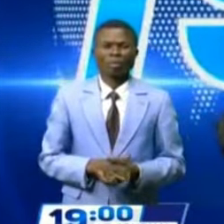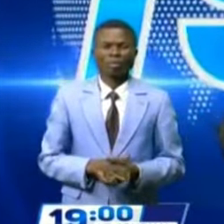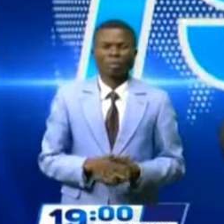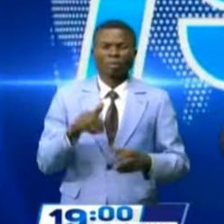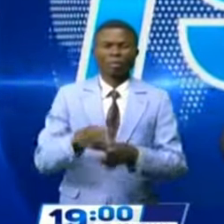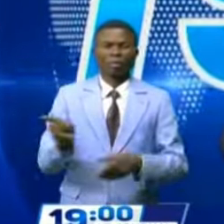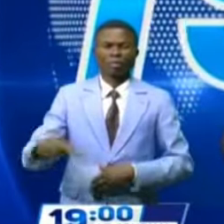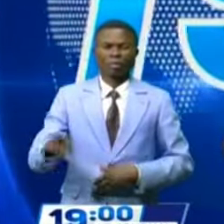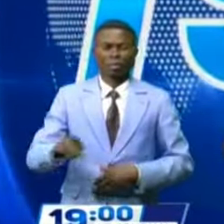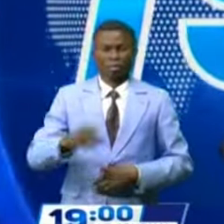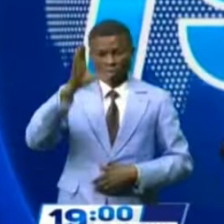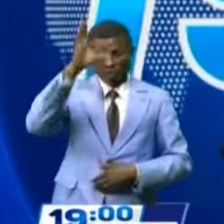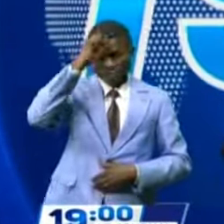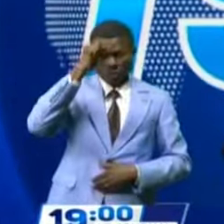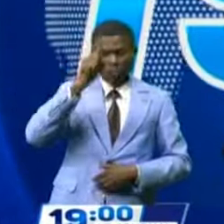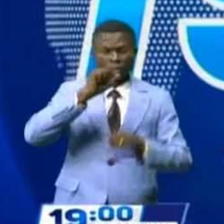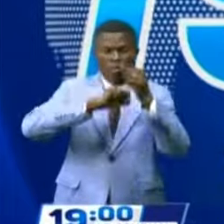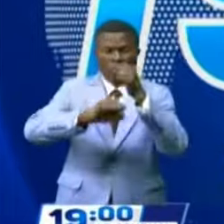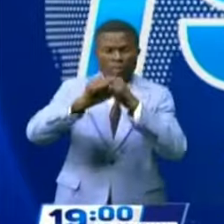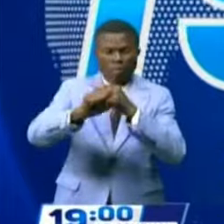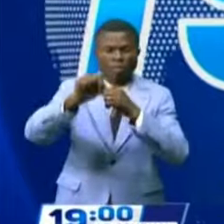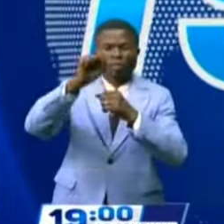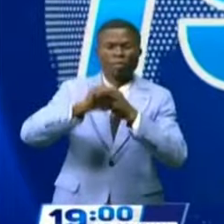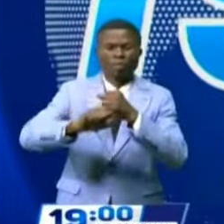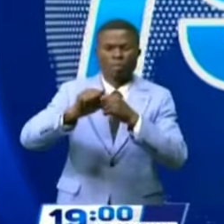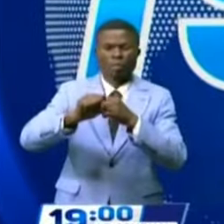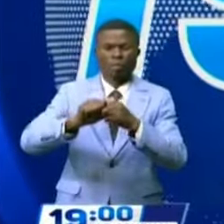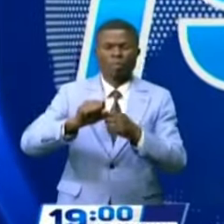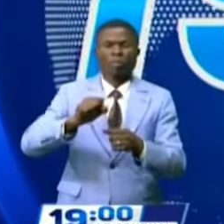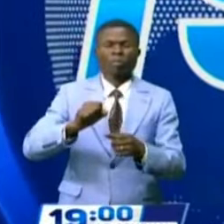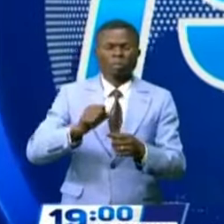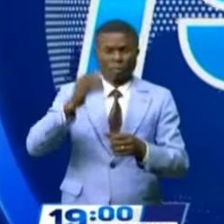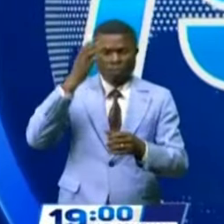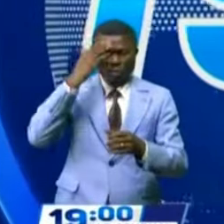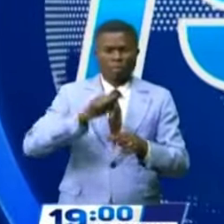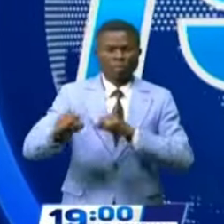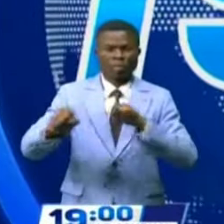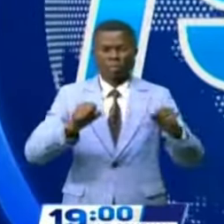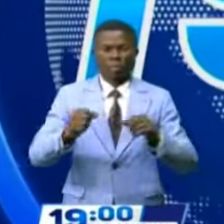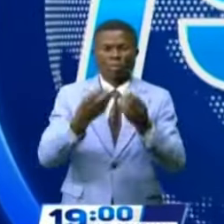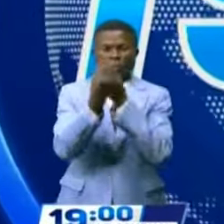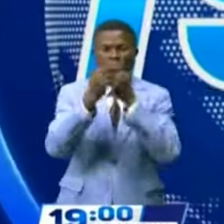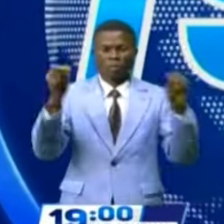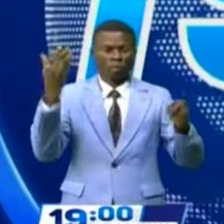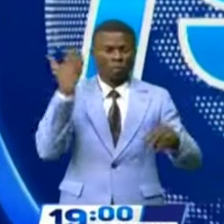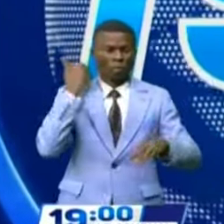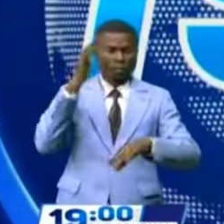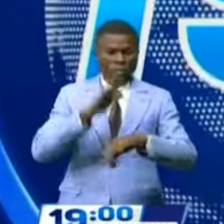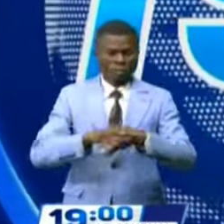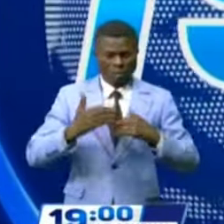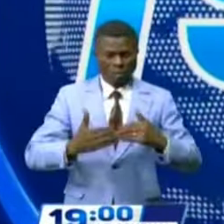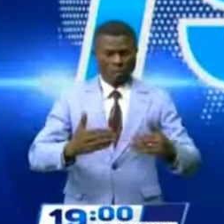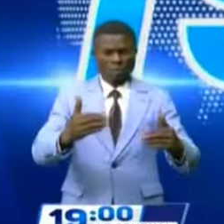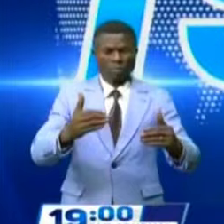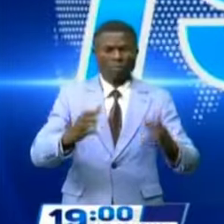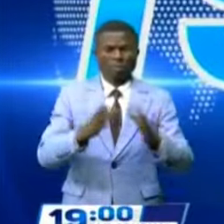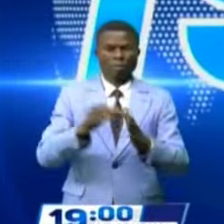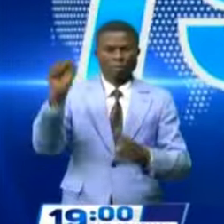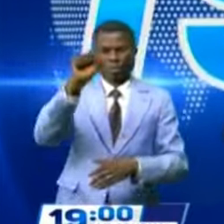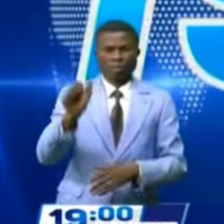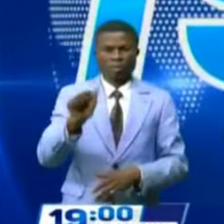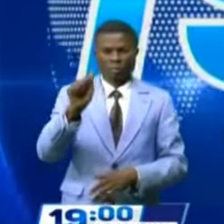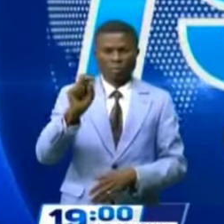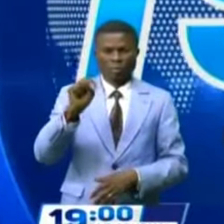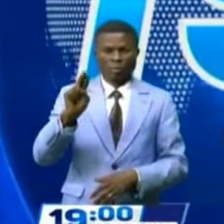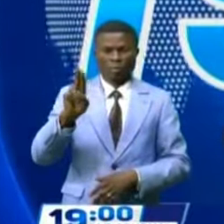Dans la province de Kwilu, la campagne de sensibilisation et de dépistage volontaire du paludisme se poursuit avec 100 rues. Plus